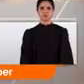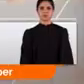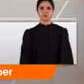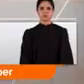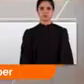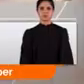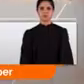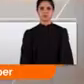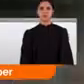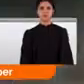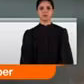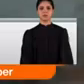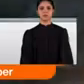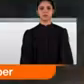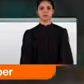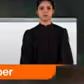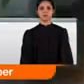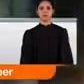kadar? 38.